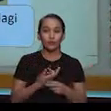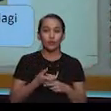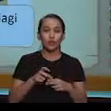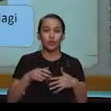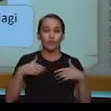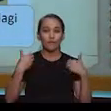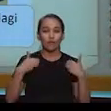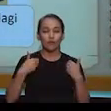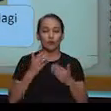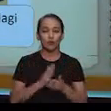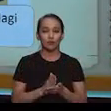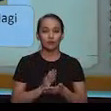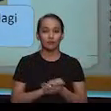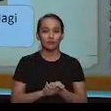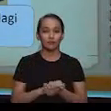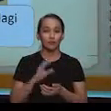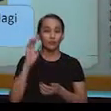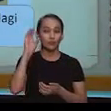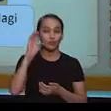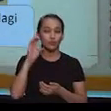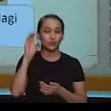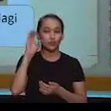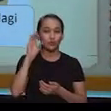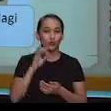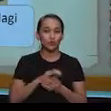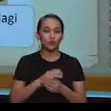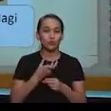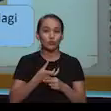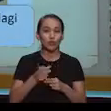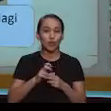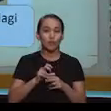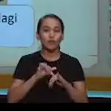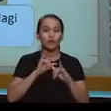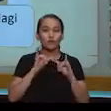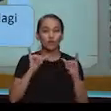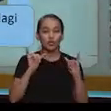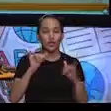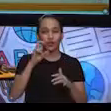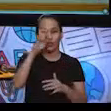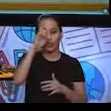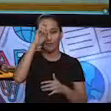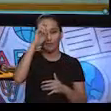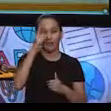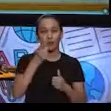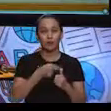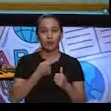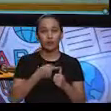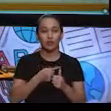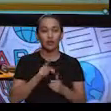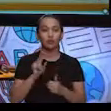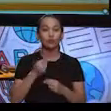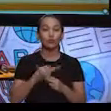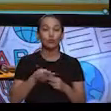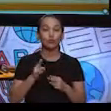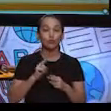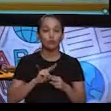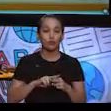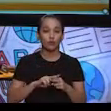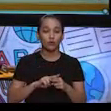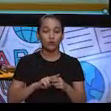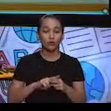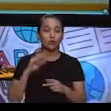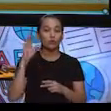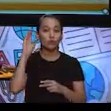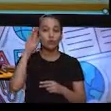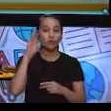boy. O'zbekiston jannat makon deb bejiz aytilmagan. Chunki O'zbekiston tuprog'ida